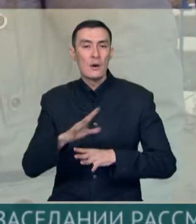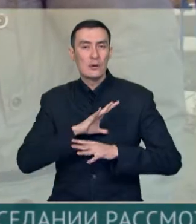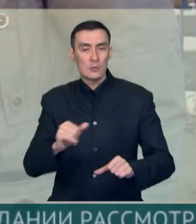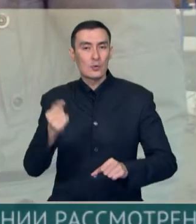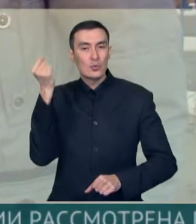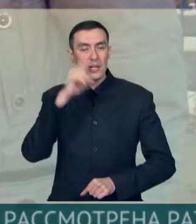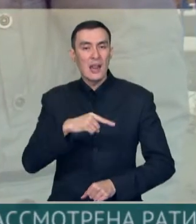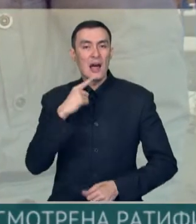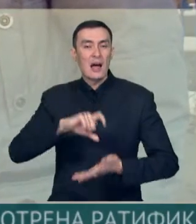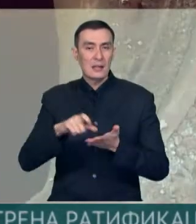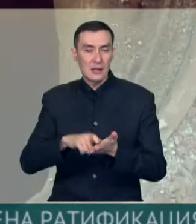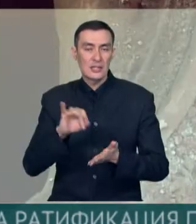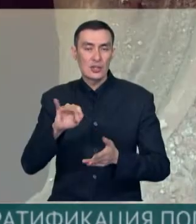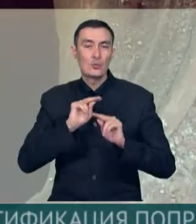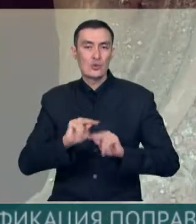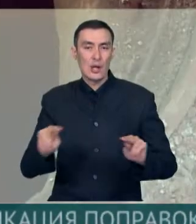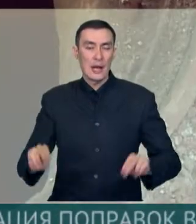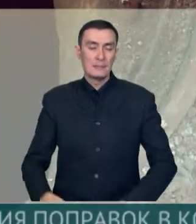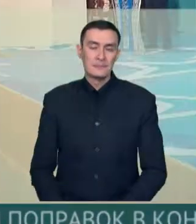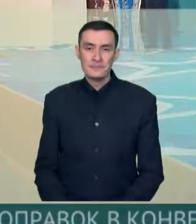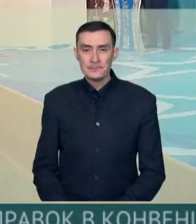узнали одноклассники и учителя.